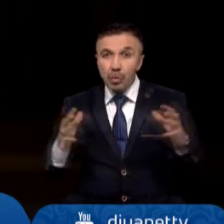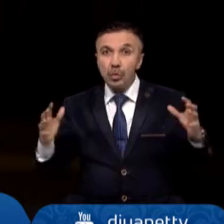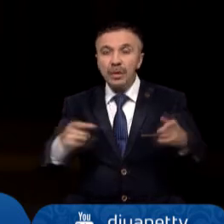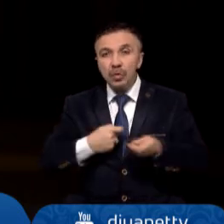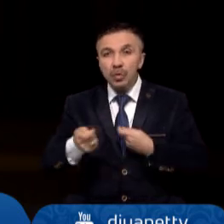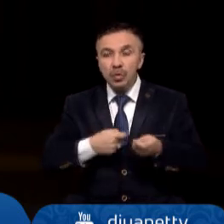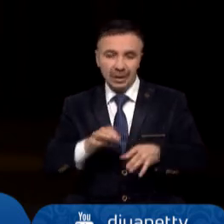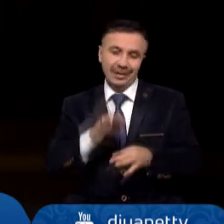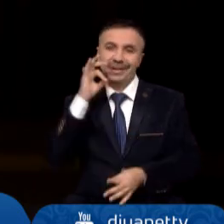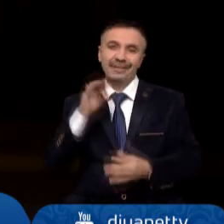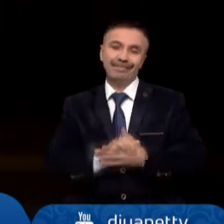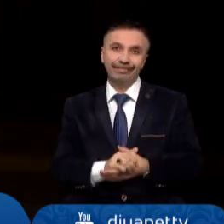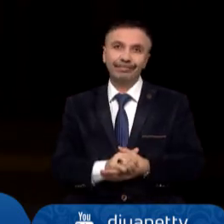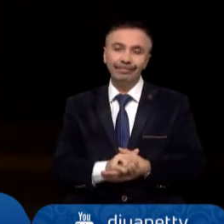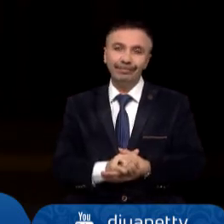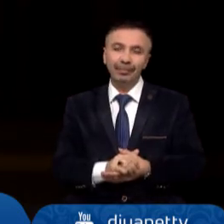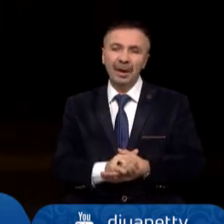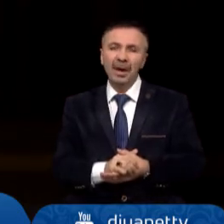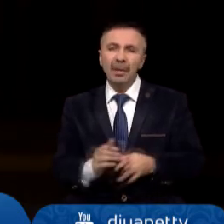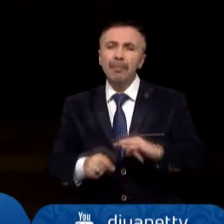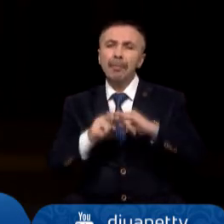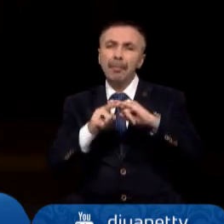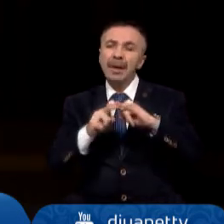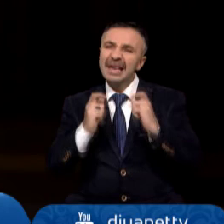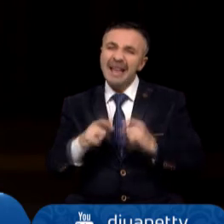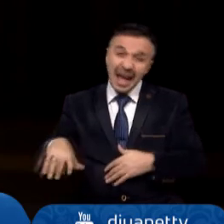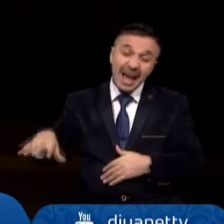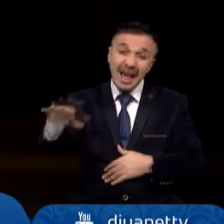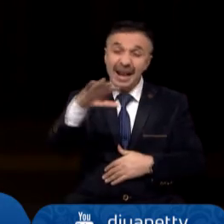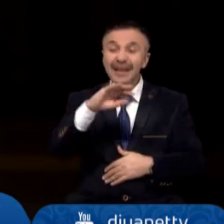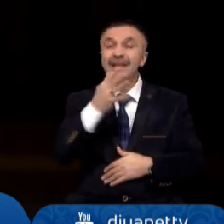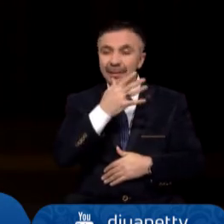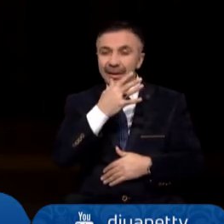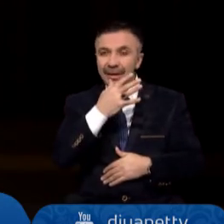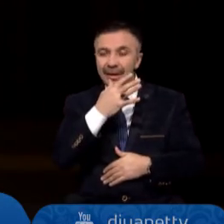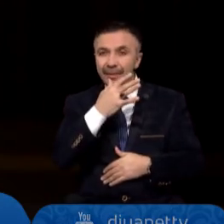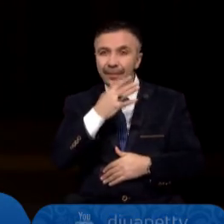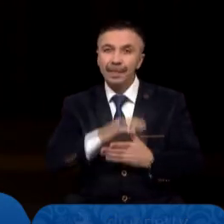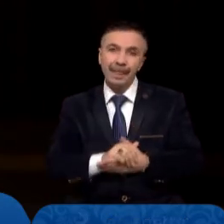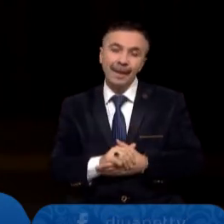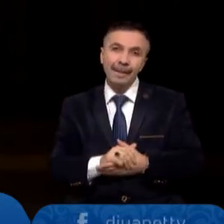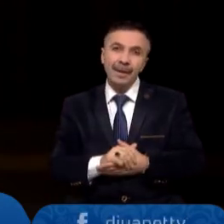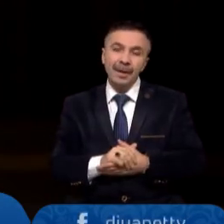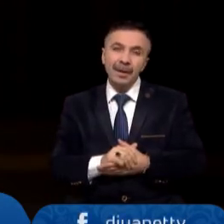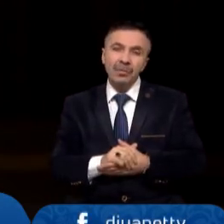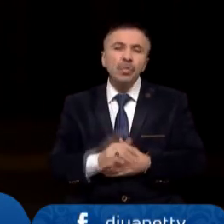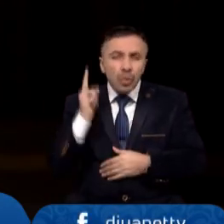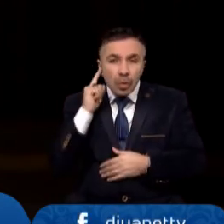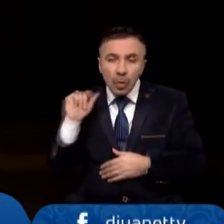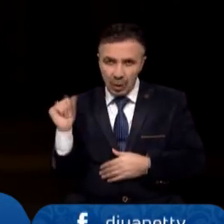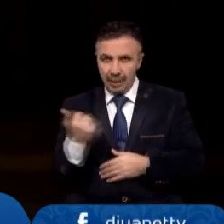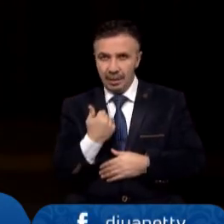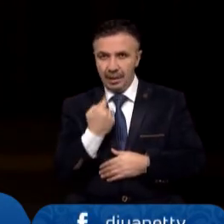bir tüccardır Mekke'de herkes tarafından tanınan Eşraf dediğimiz